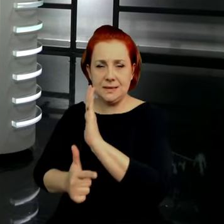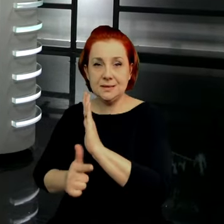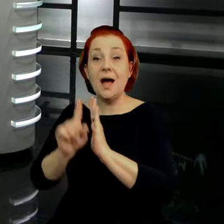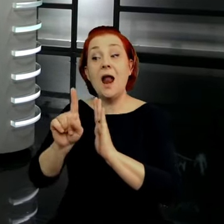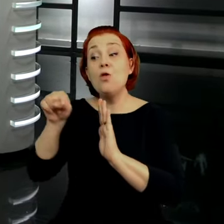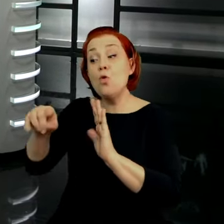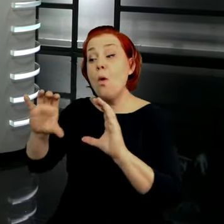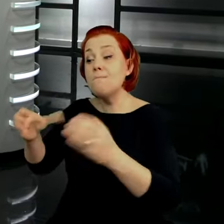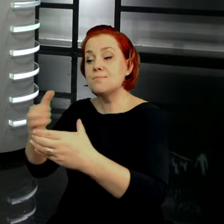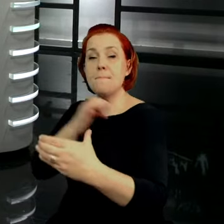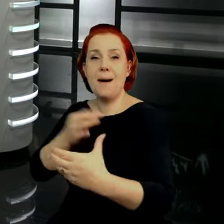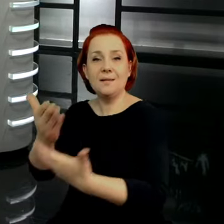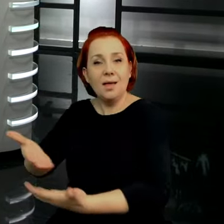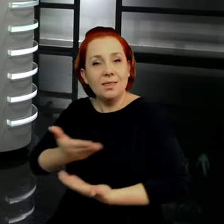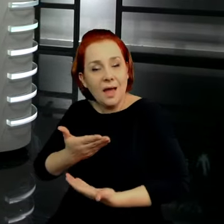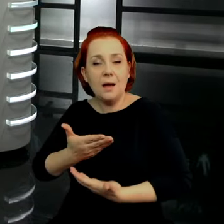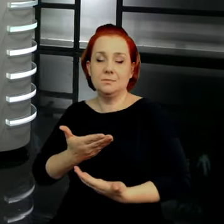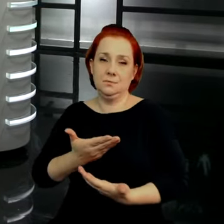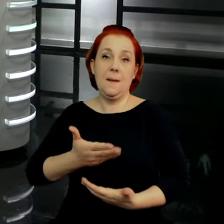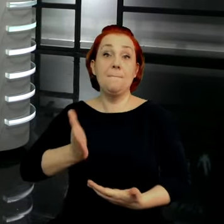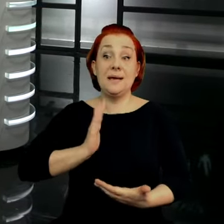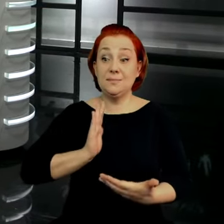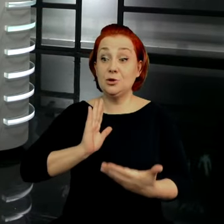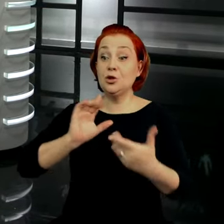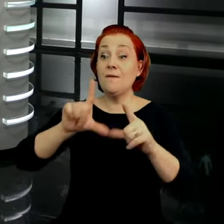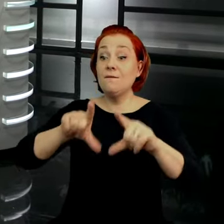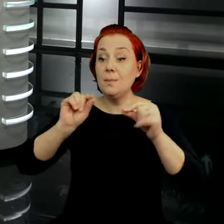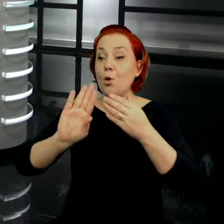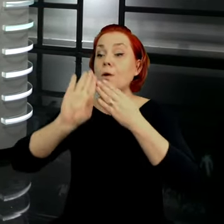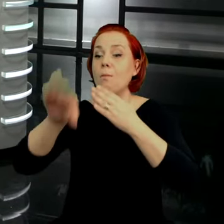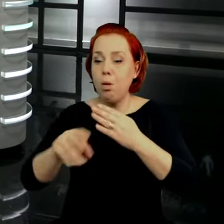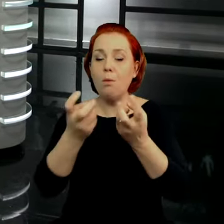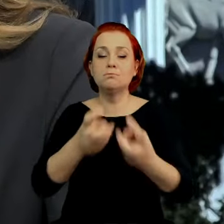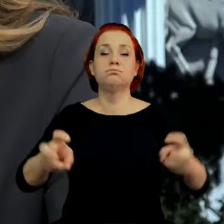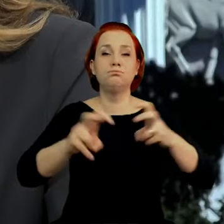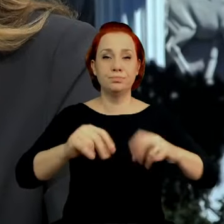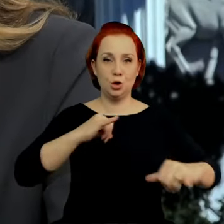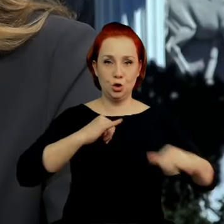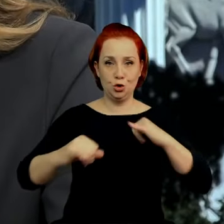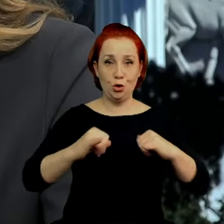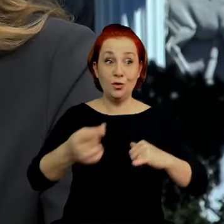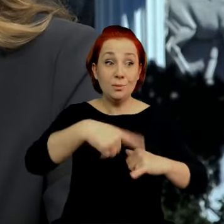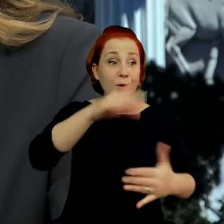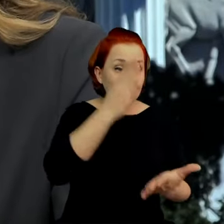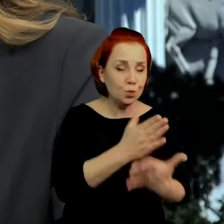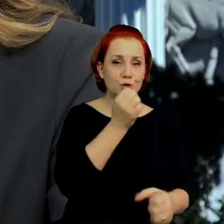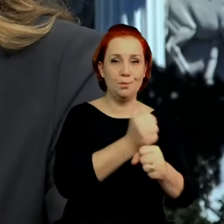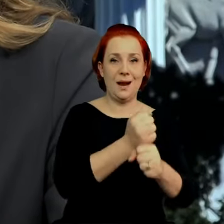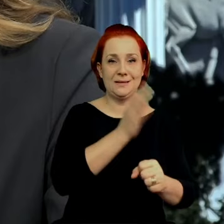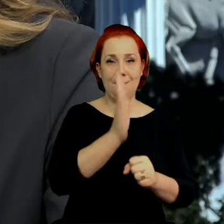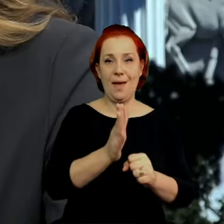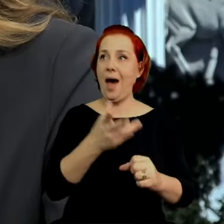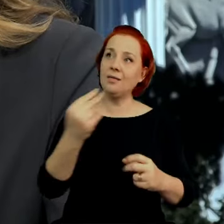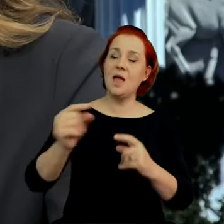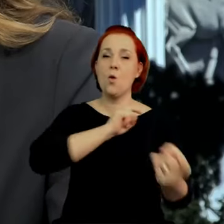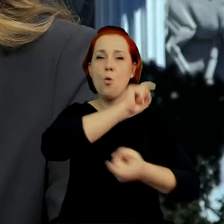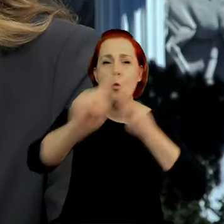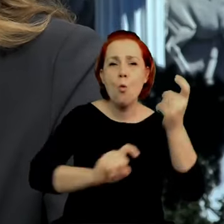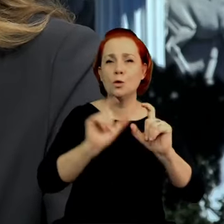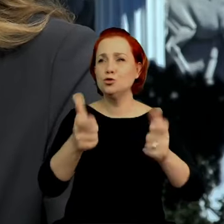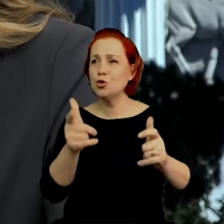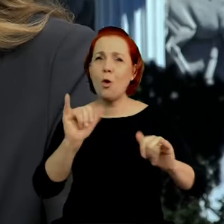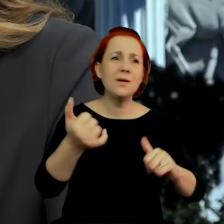to, że bezpiecznie po wyborach stworzy się rząd i że my już będziemy robić, tak, a nie kłócić się o to, kto, co, jaki stołek, gdzie,